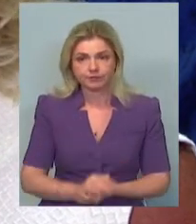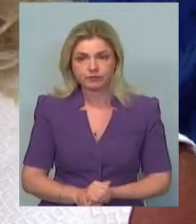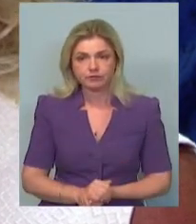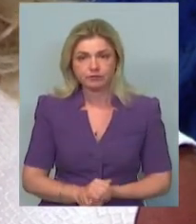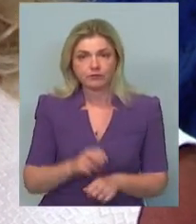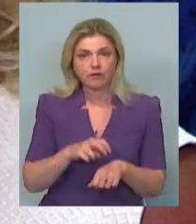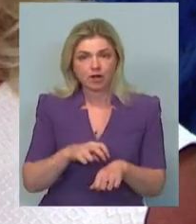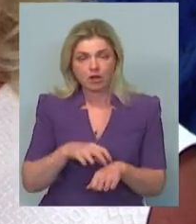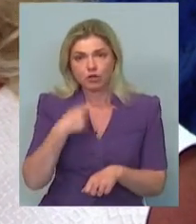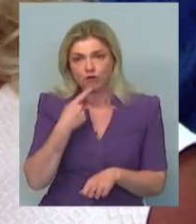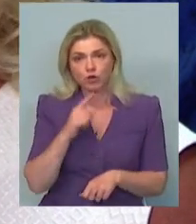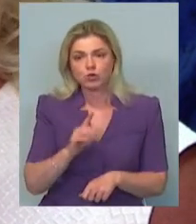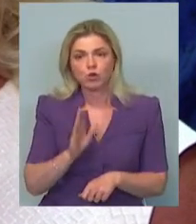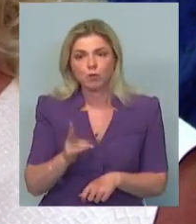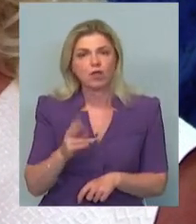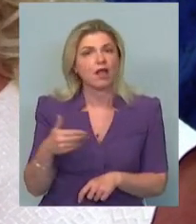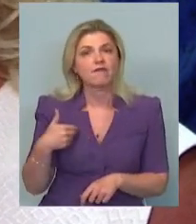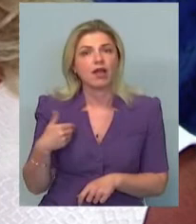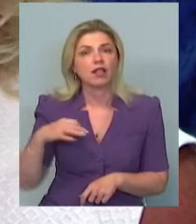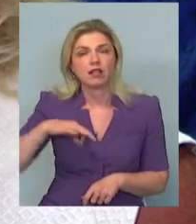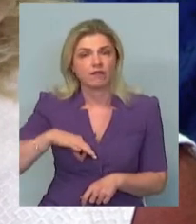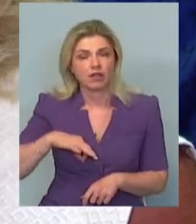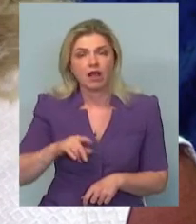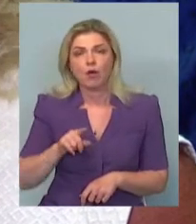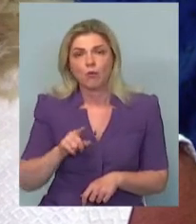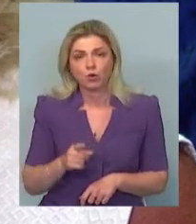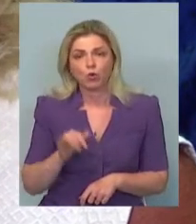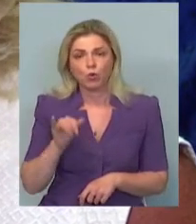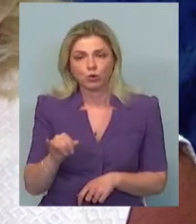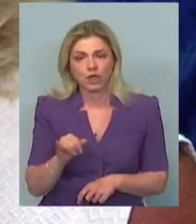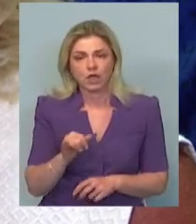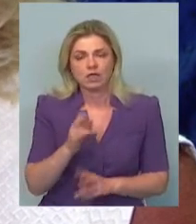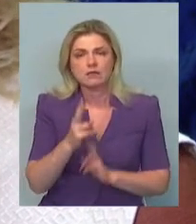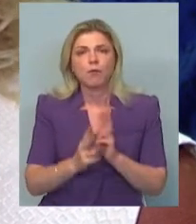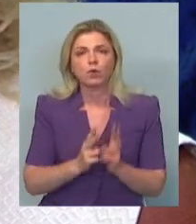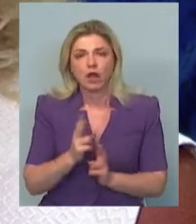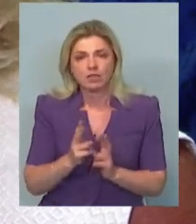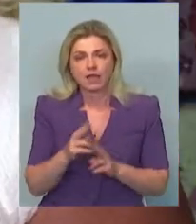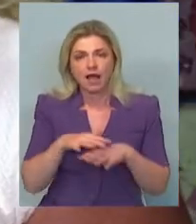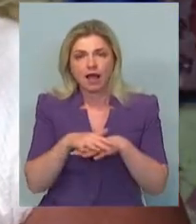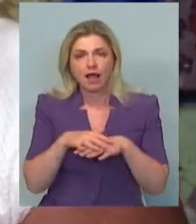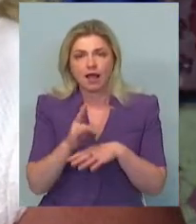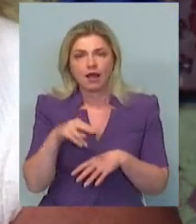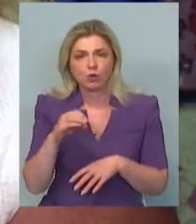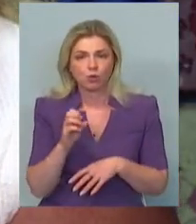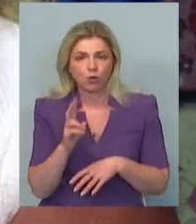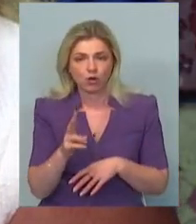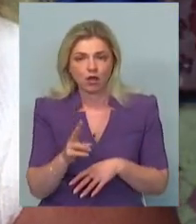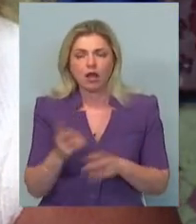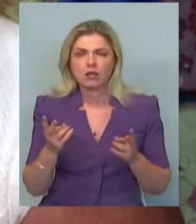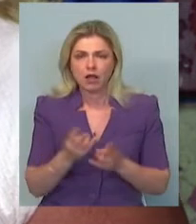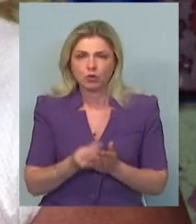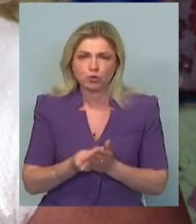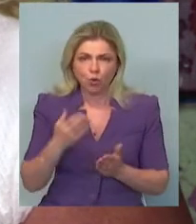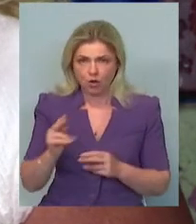Лікарі кажуть, що вона буде неефективна, тому що в неї йде мутація клітин. Ліна потребує